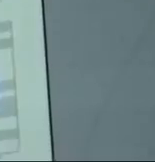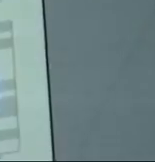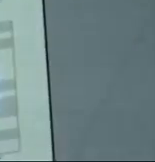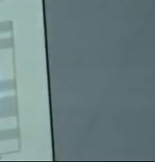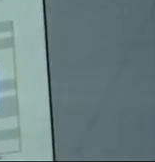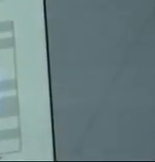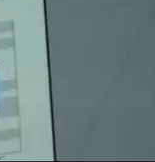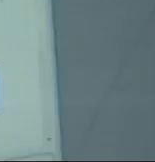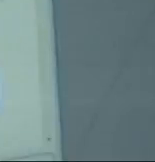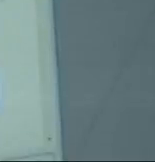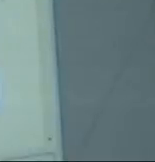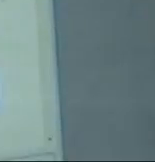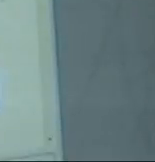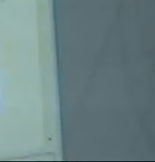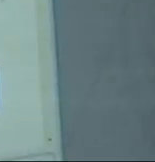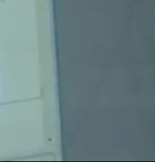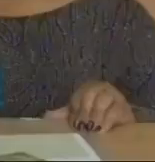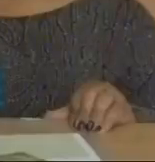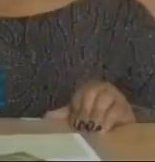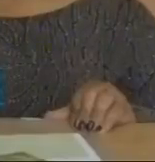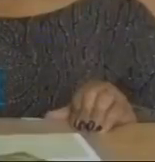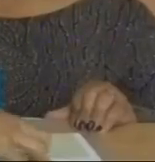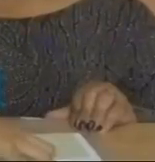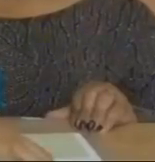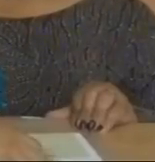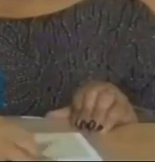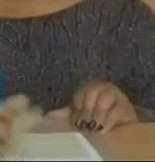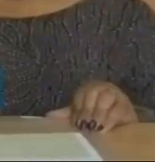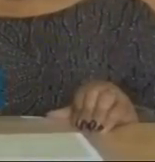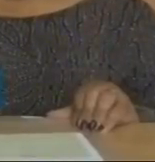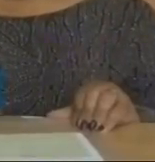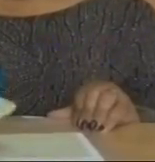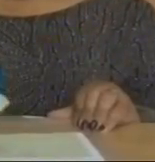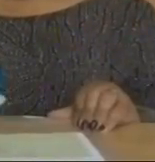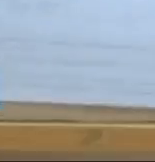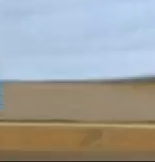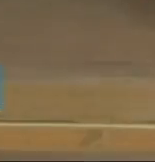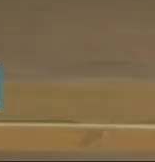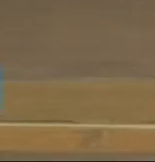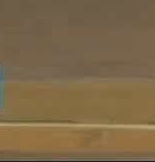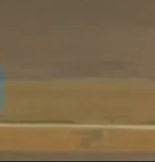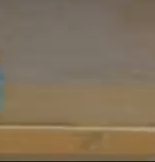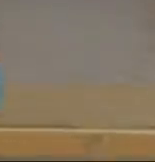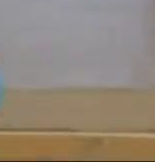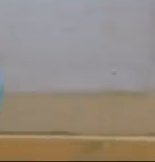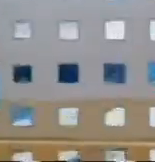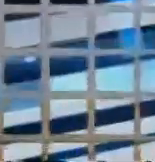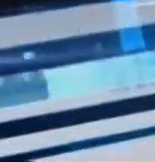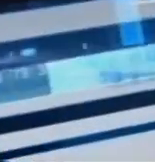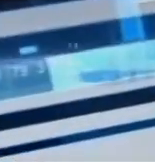Для уралманов, желающих остаться в Казахстане, запущена специальная акция. Документы для получения гражданства принимаются до конца года.